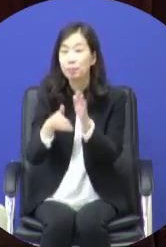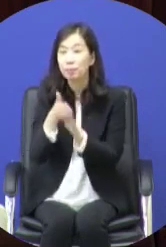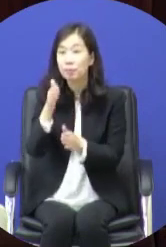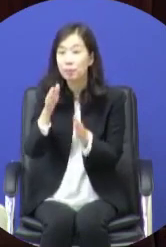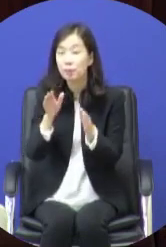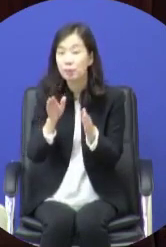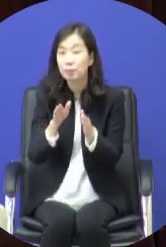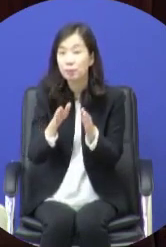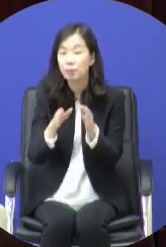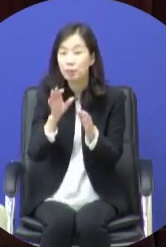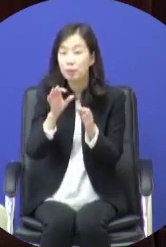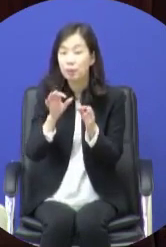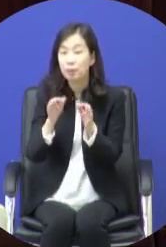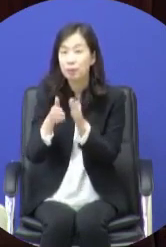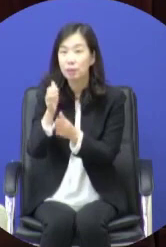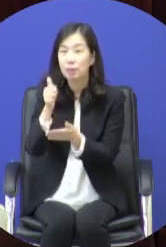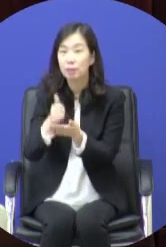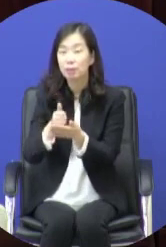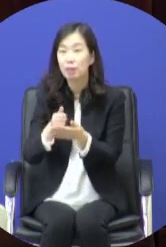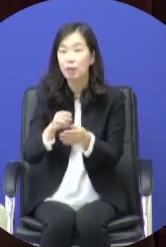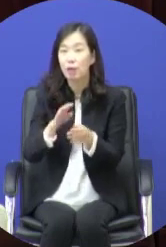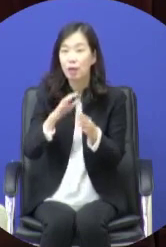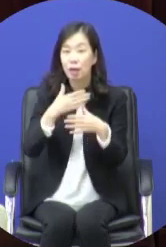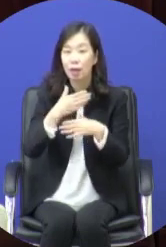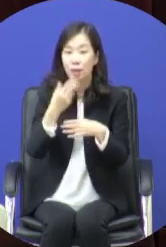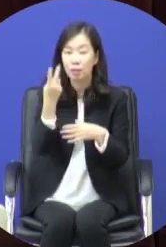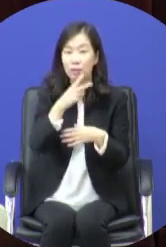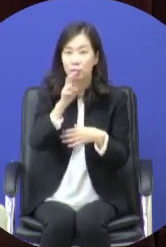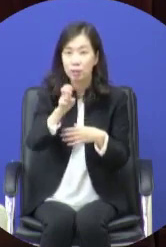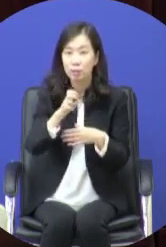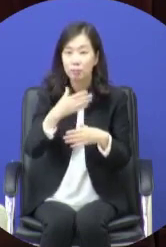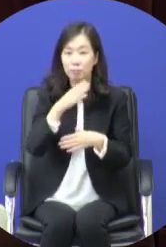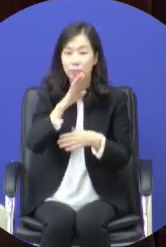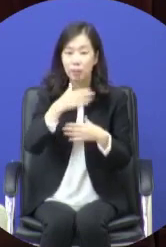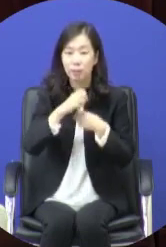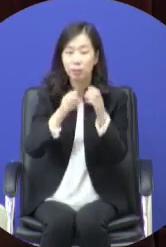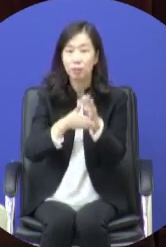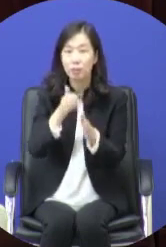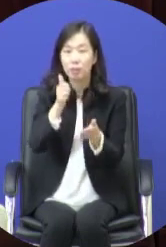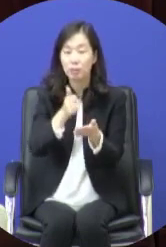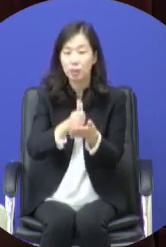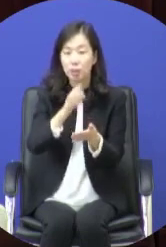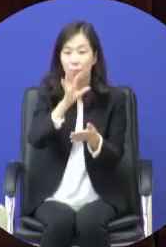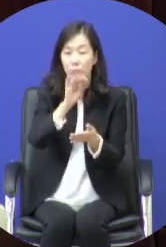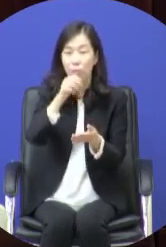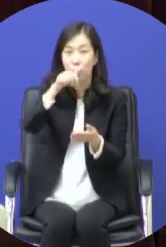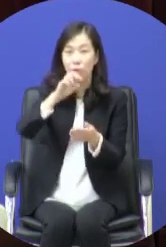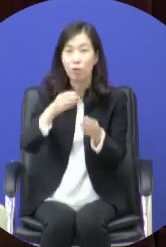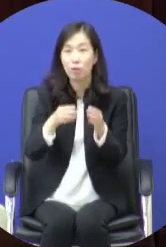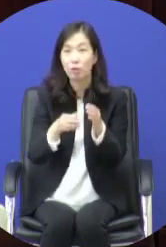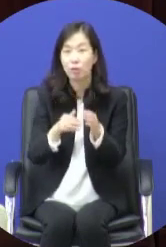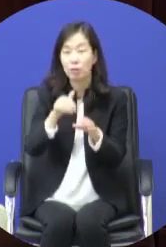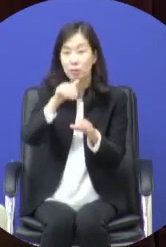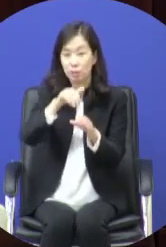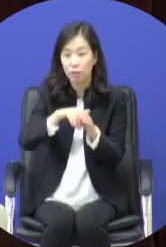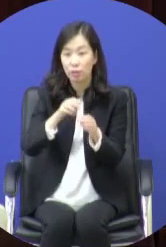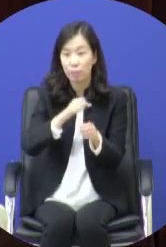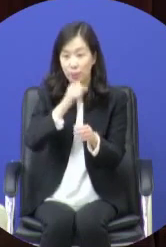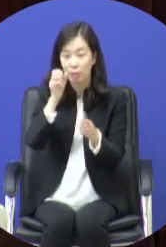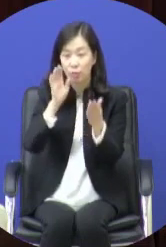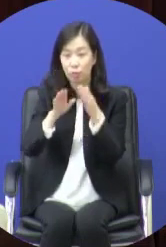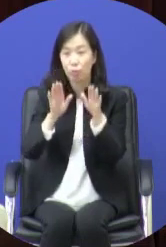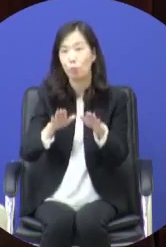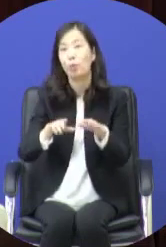4월 안성시장 보궐선거에서 당선된 후 올해 6일 지방선거에 재선에